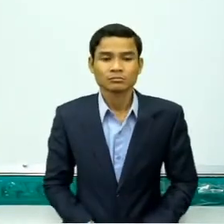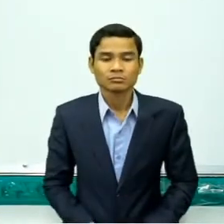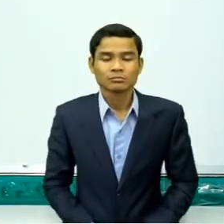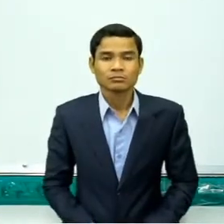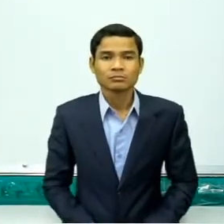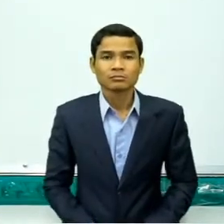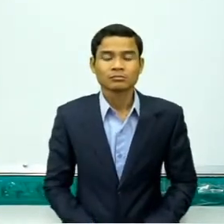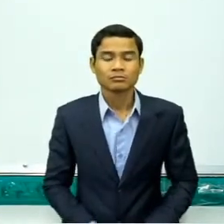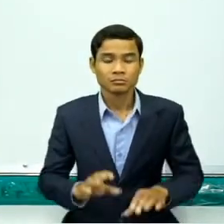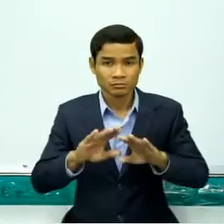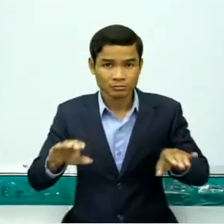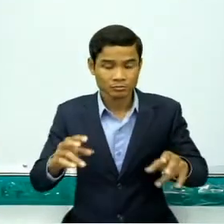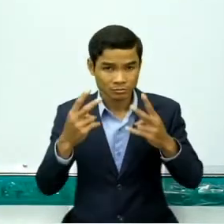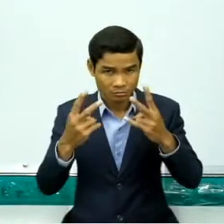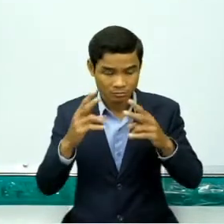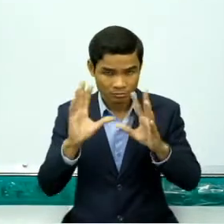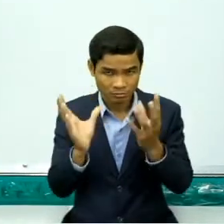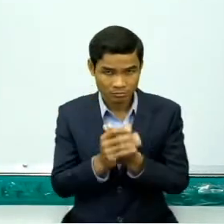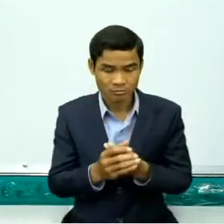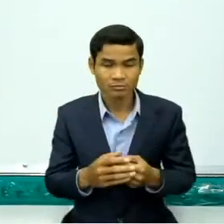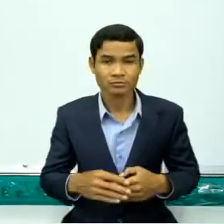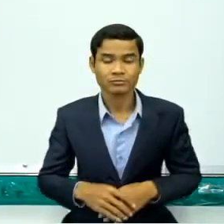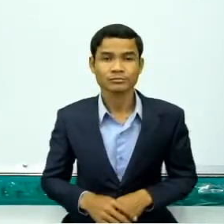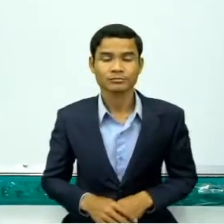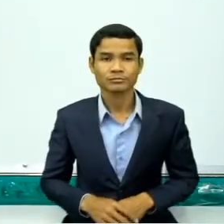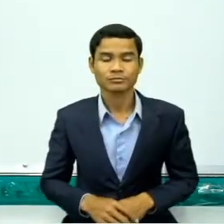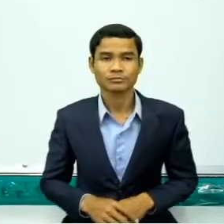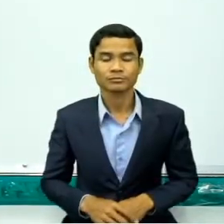Chà, con chăm mơ tặng ở khả